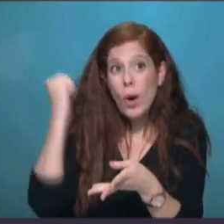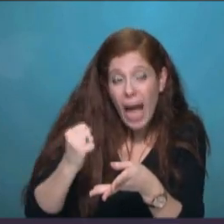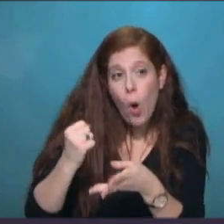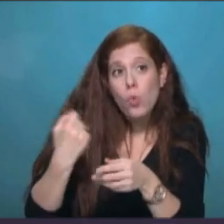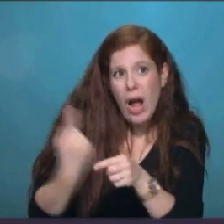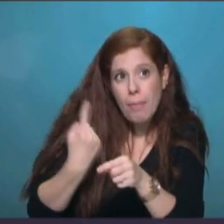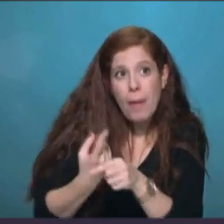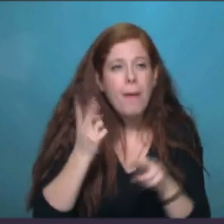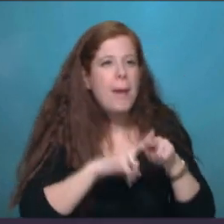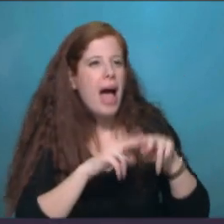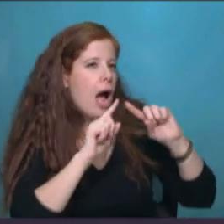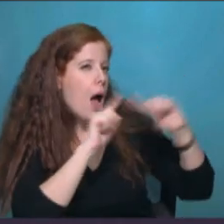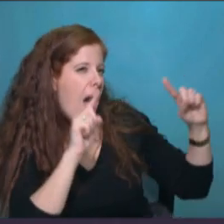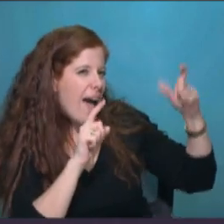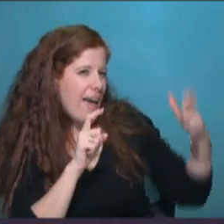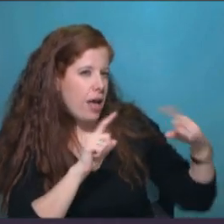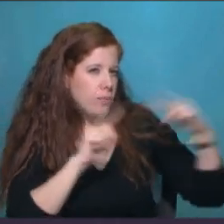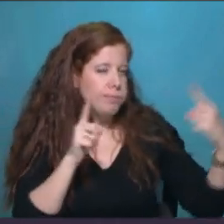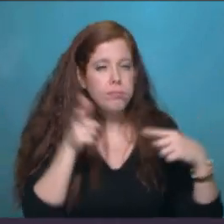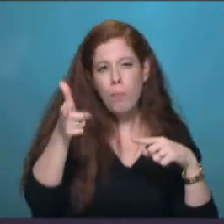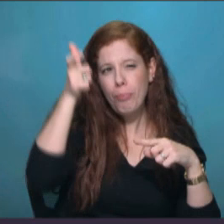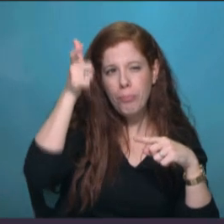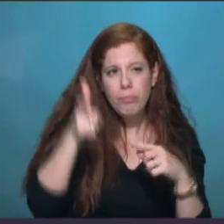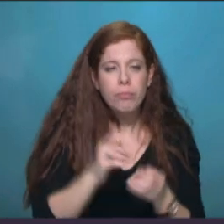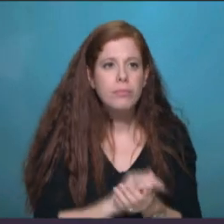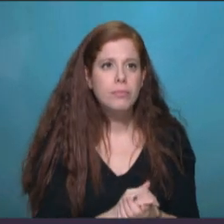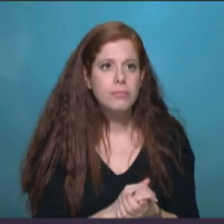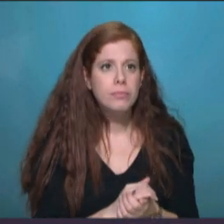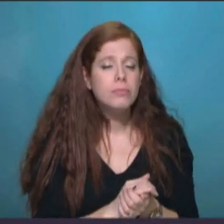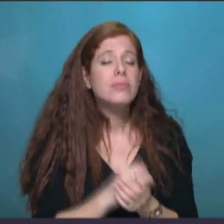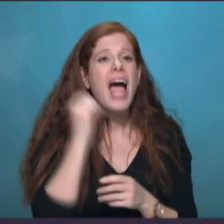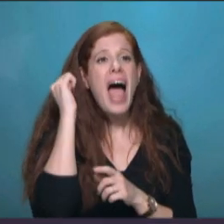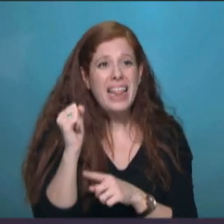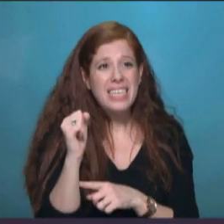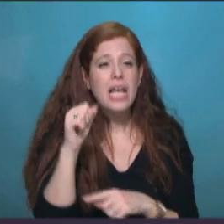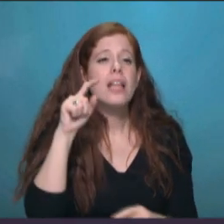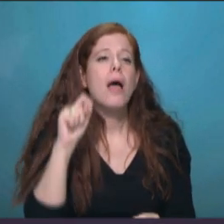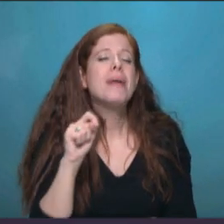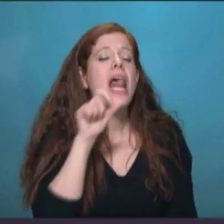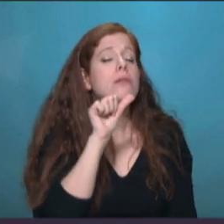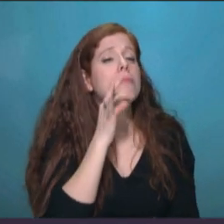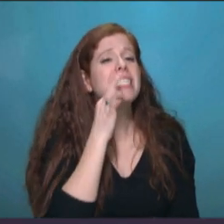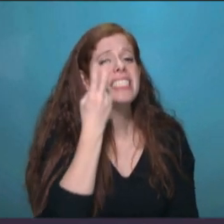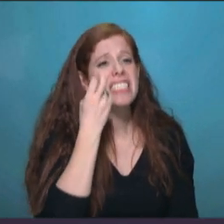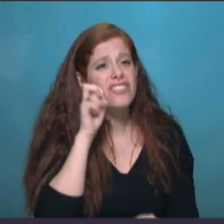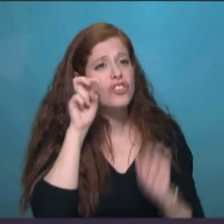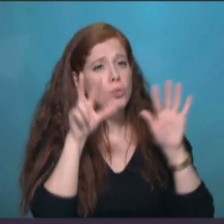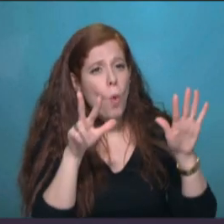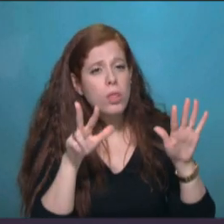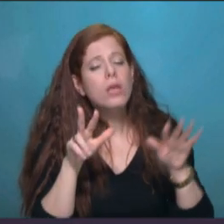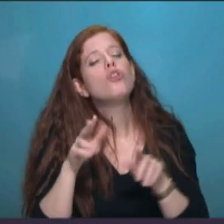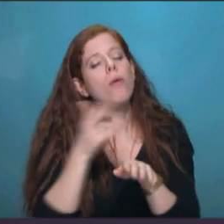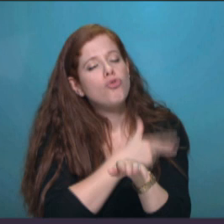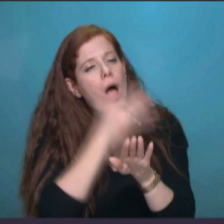נראה אחר יורה בו מטווח קצר. הנרצח טאבט אלבז בן 28, שהיה מוכר למשטרה, פונה